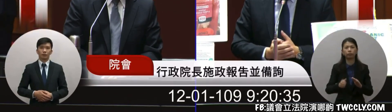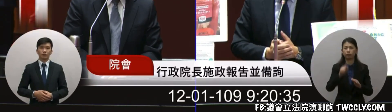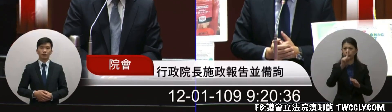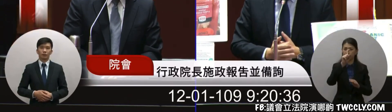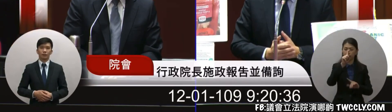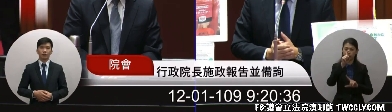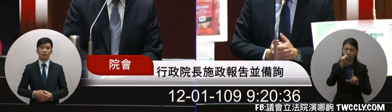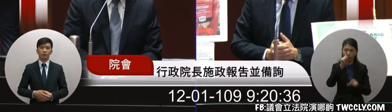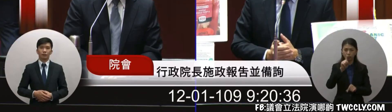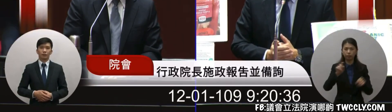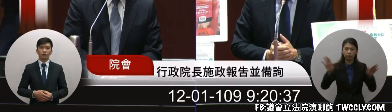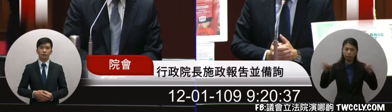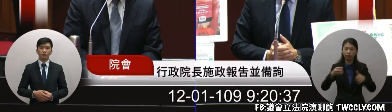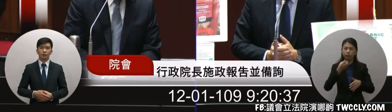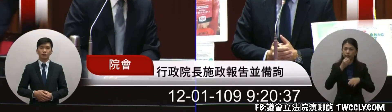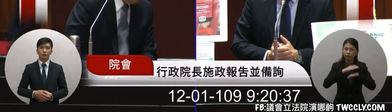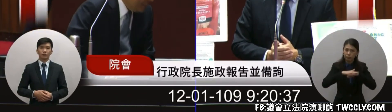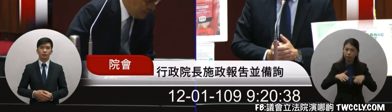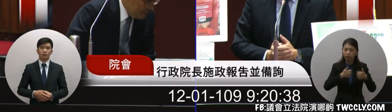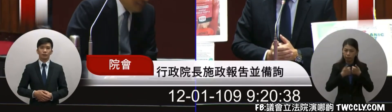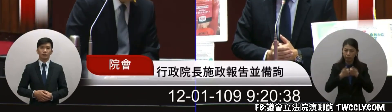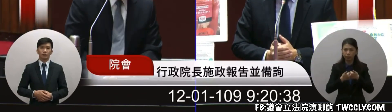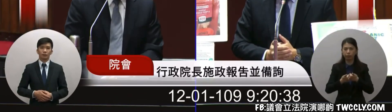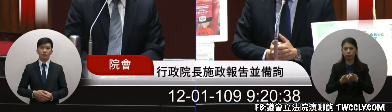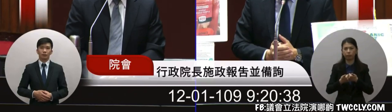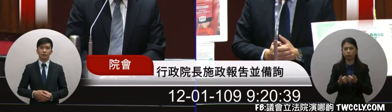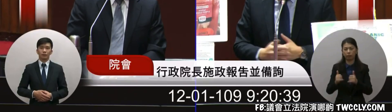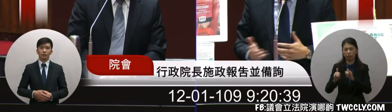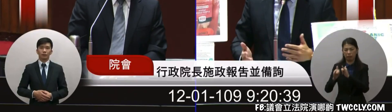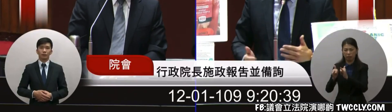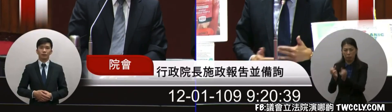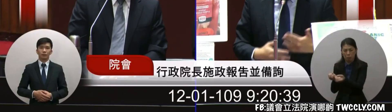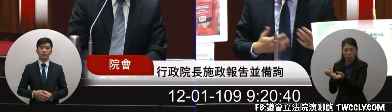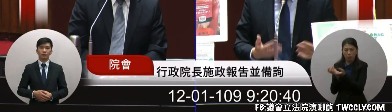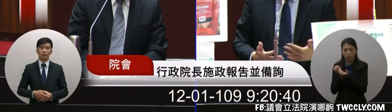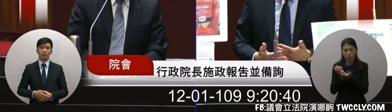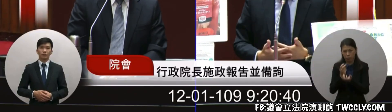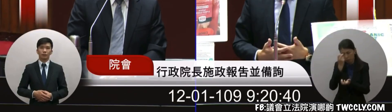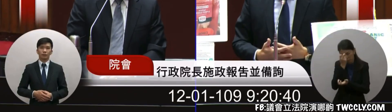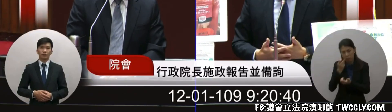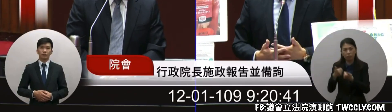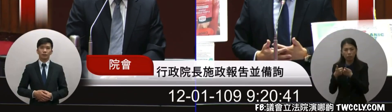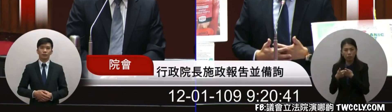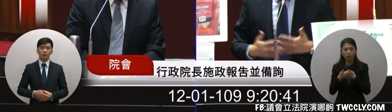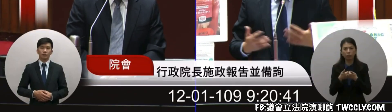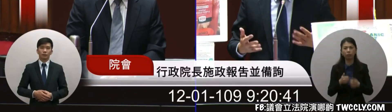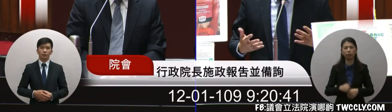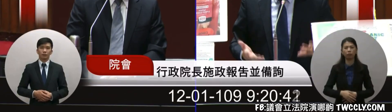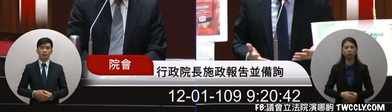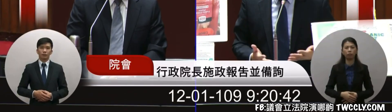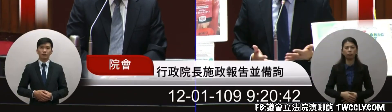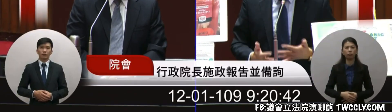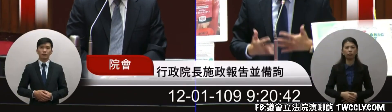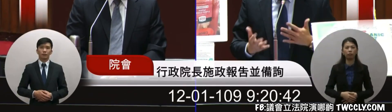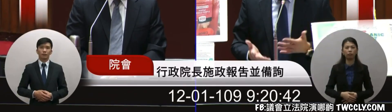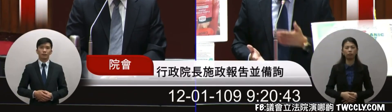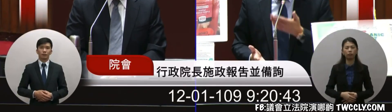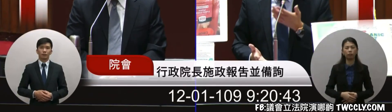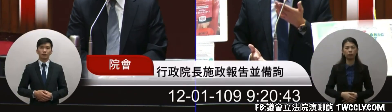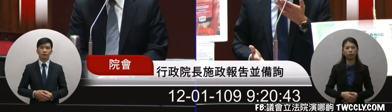召开了这个食安汇报跟治安汇报。好，我想这一些东西哈，当时我们当然可以说了，好